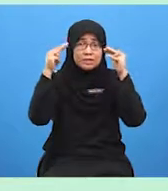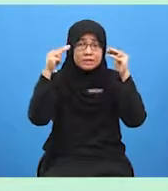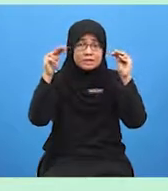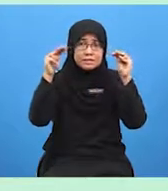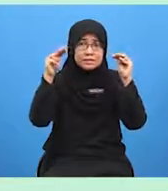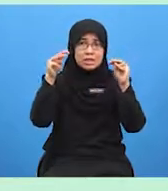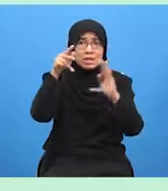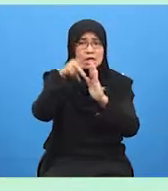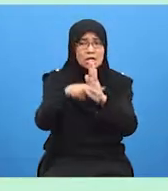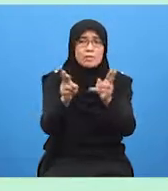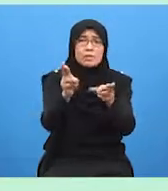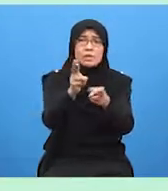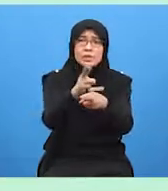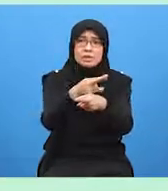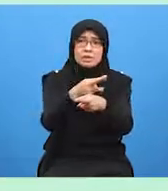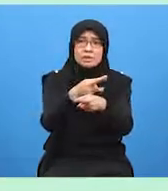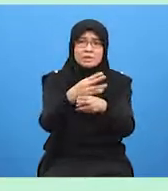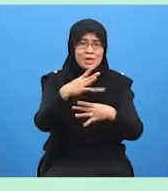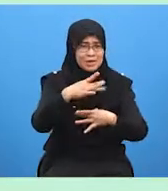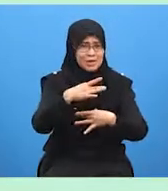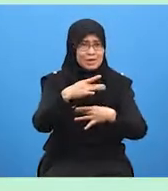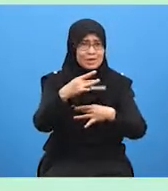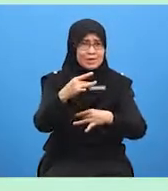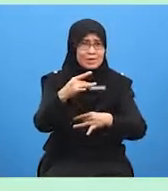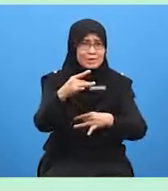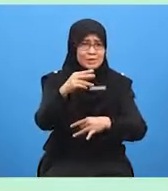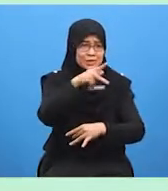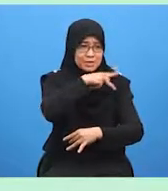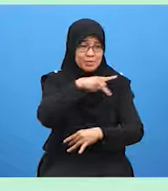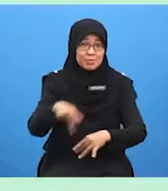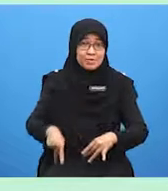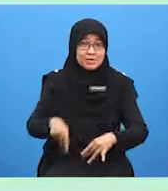fesyen kegemaran permaisuri agung kita, Tuanku Azizah.